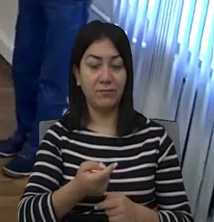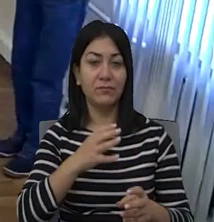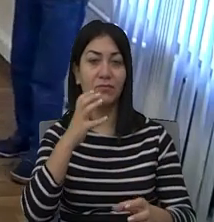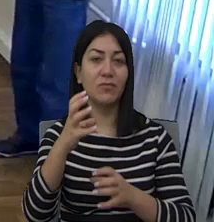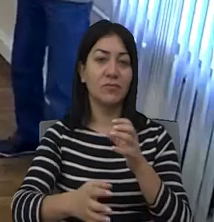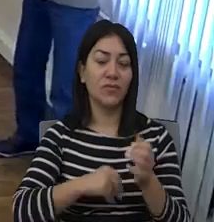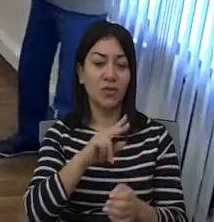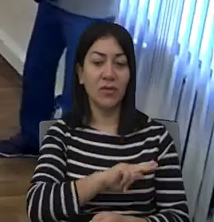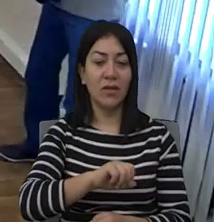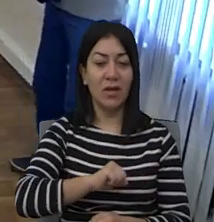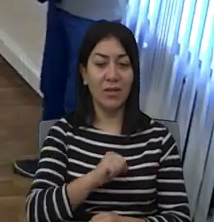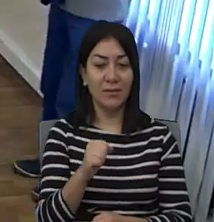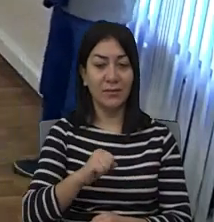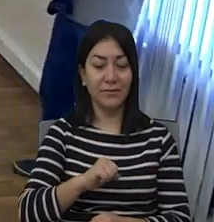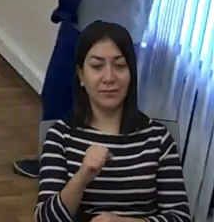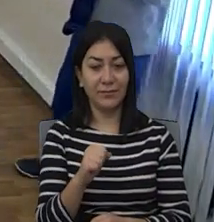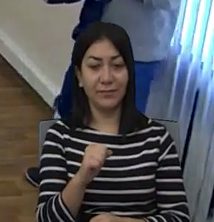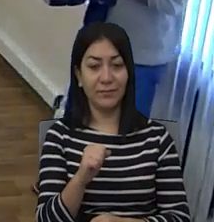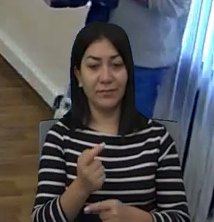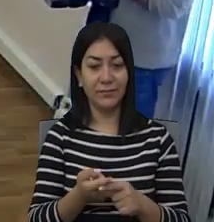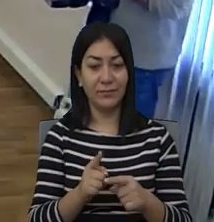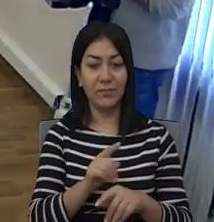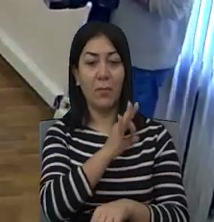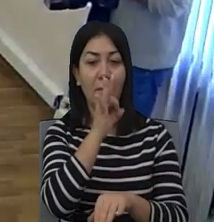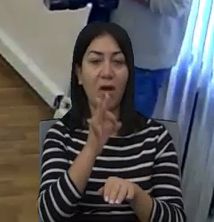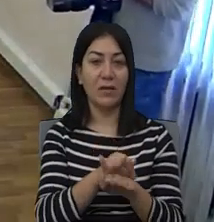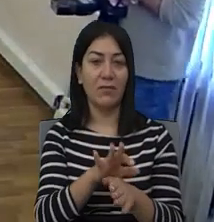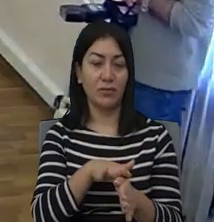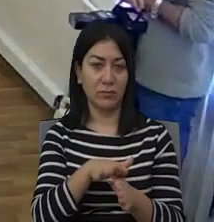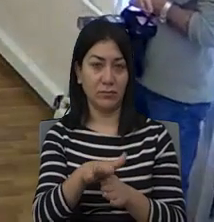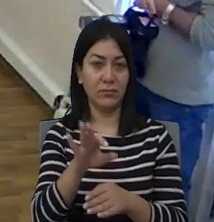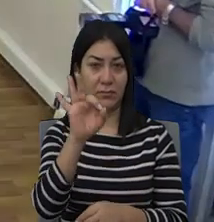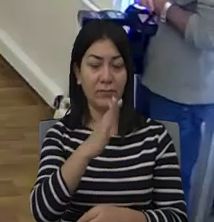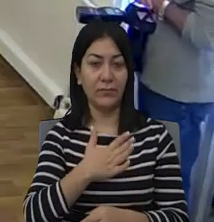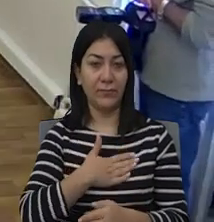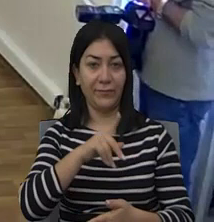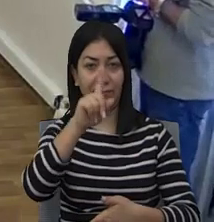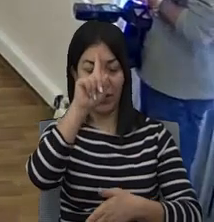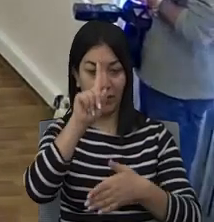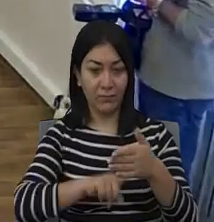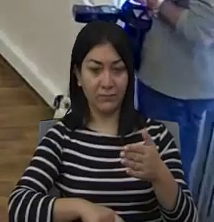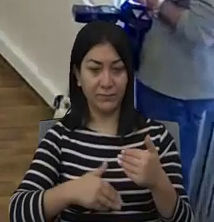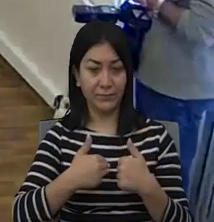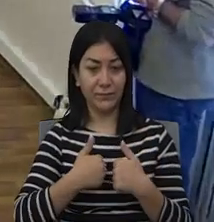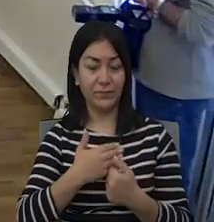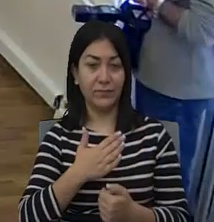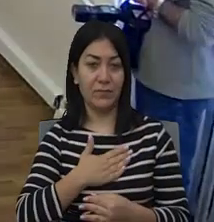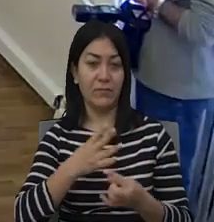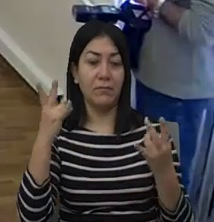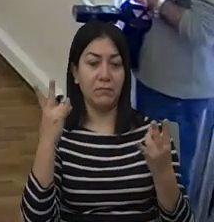միջազգային մեր գործընկերների առջև որպես ստանձնած պարտավորություն։ Դա մեր հավատանքն է, եւ դա մեզ է